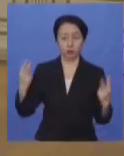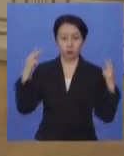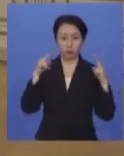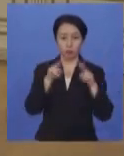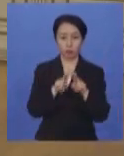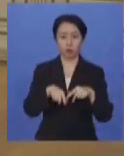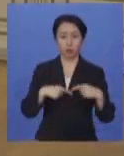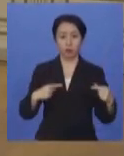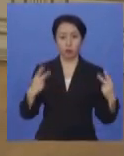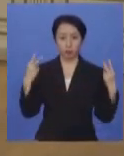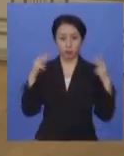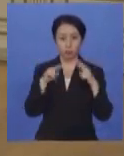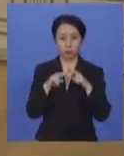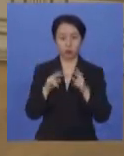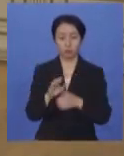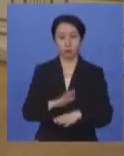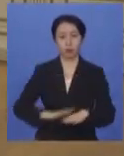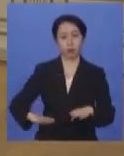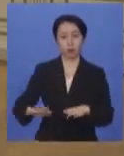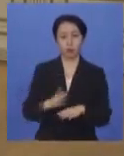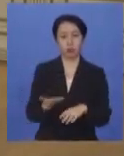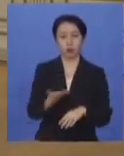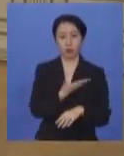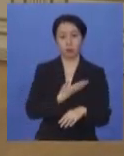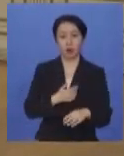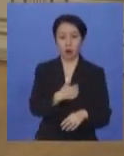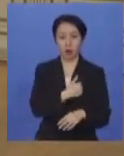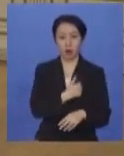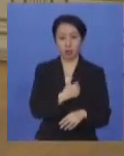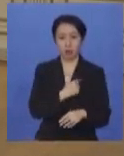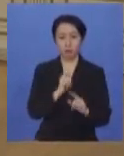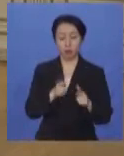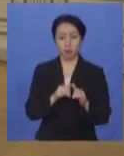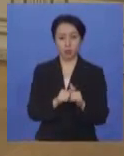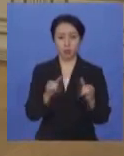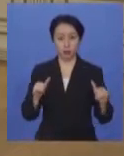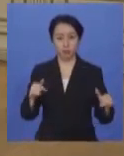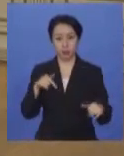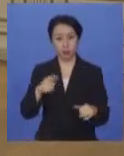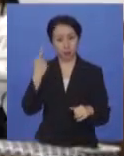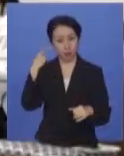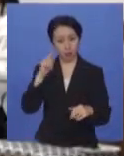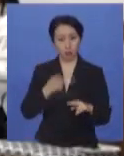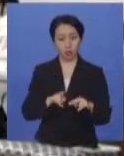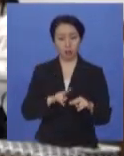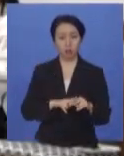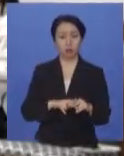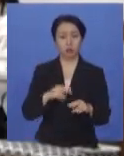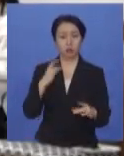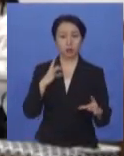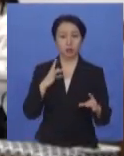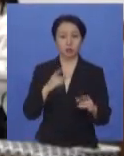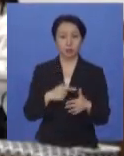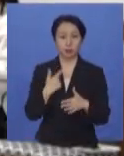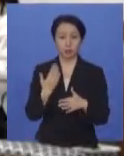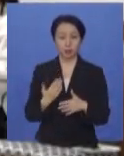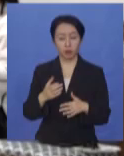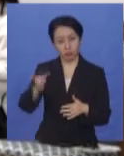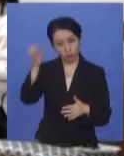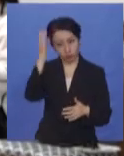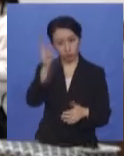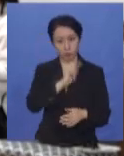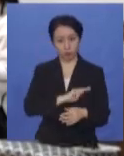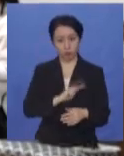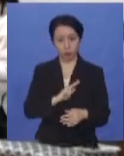да и, пожалуй, в любом вузе нашей страны. Мы хотели бы, конечно, развивать те идеи, которые озвучены им в его